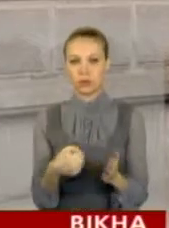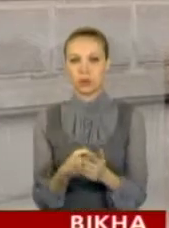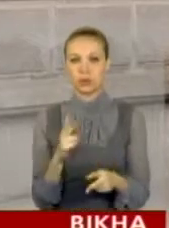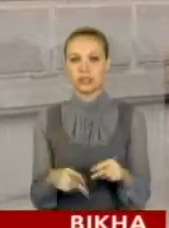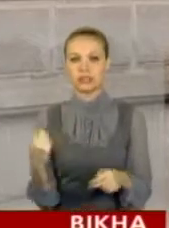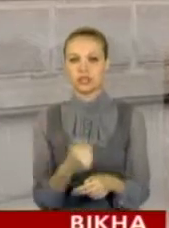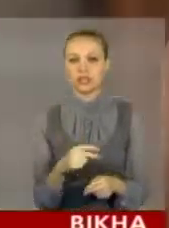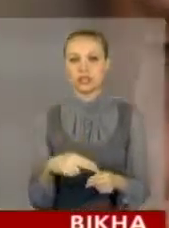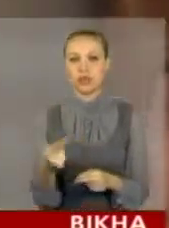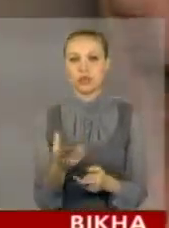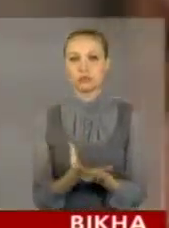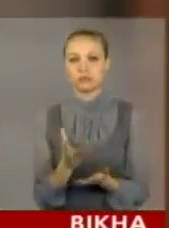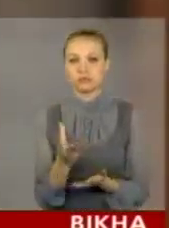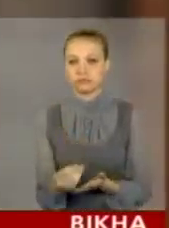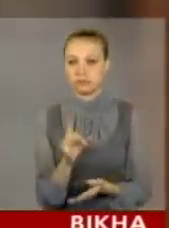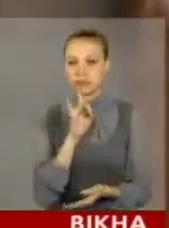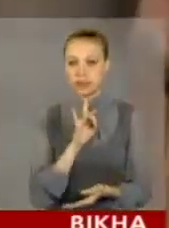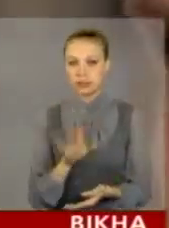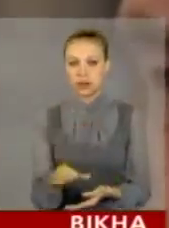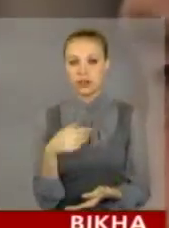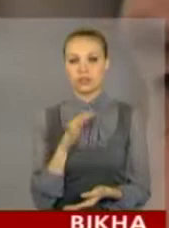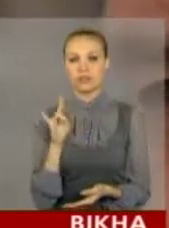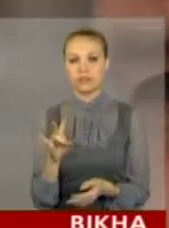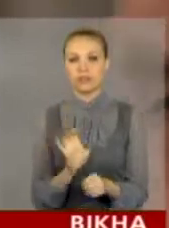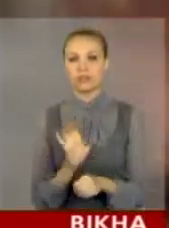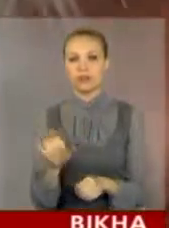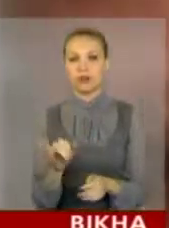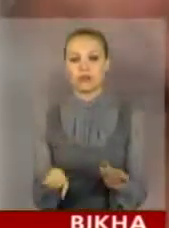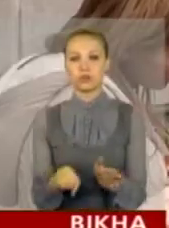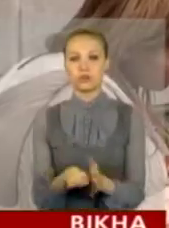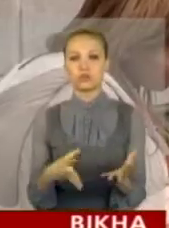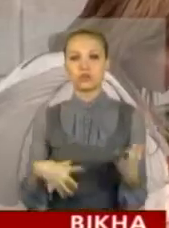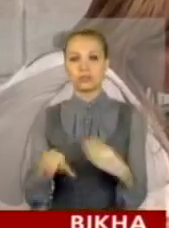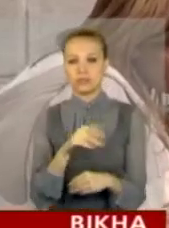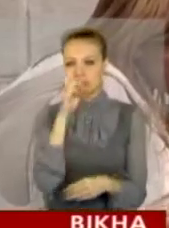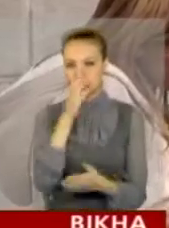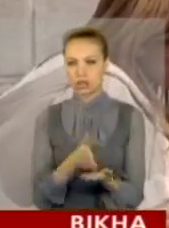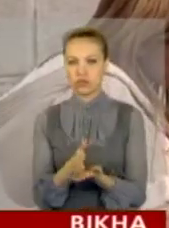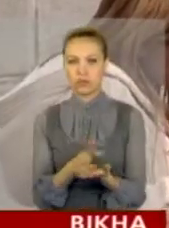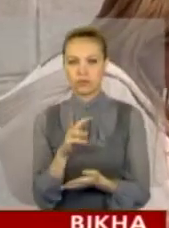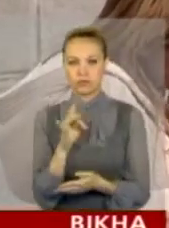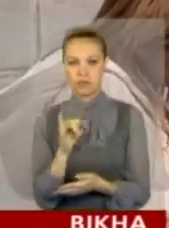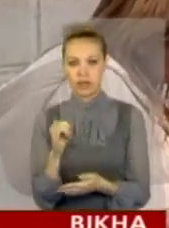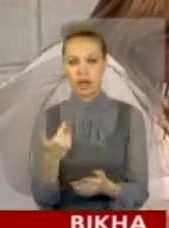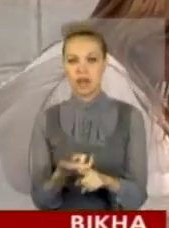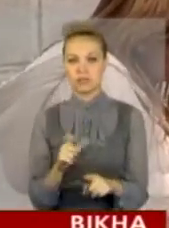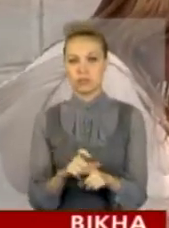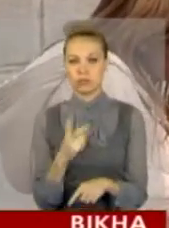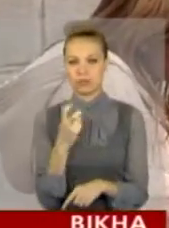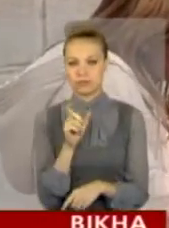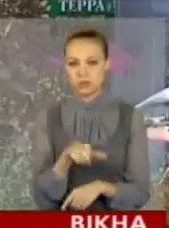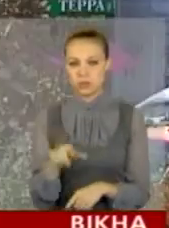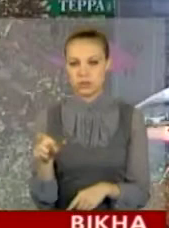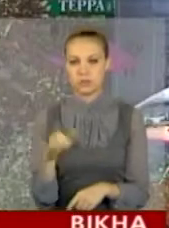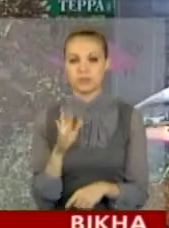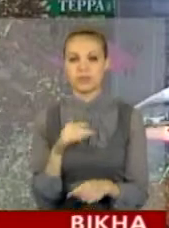тижня заборгованих грошей до Калуша не перекаже, він відправить у відпустку усіх держслужбовців мерії, а це понад 200 осіб,